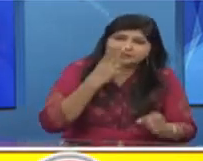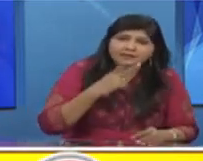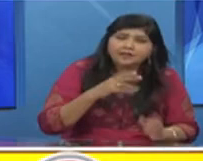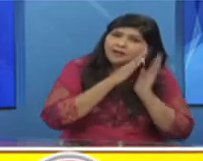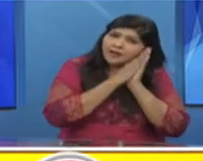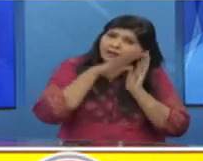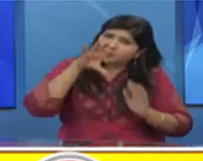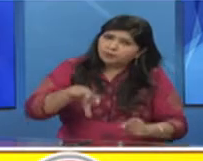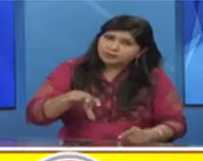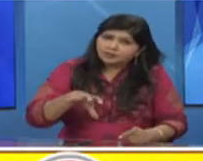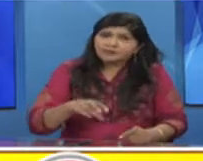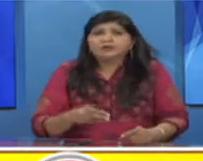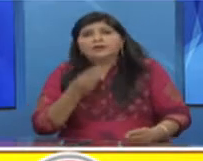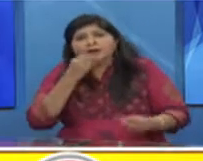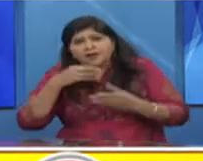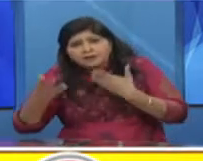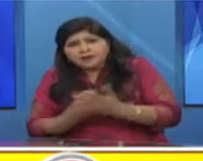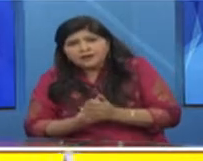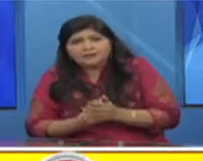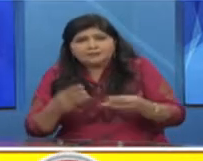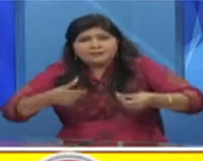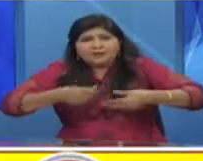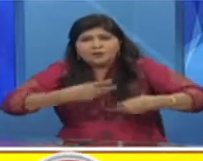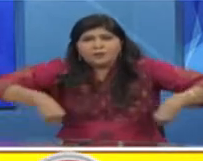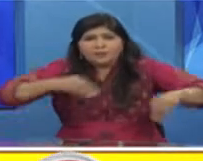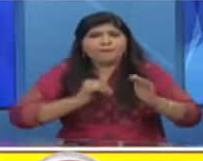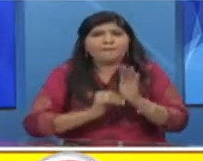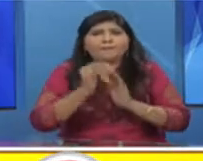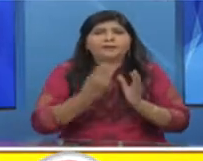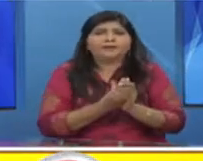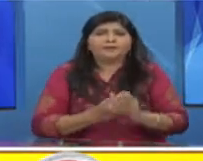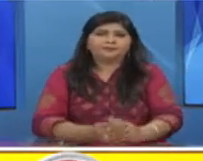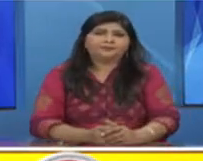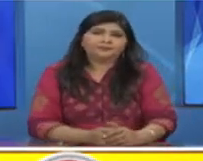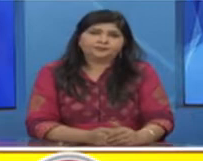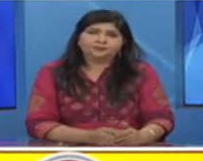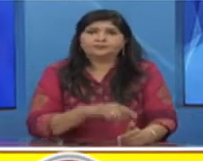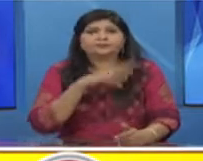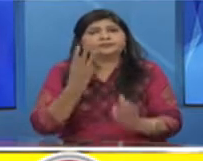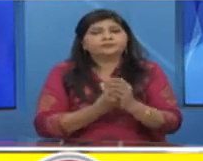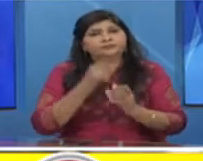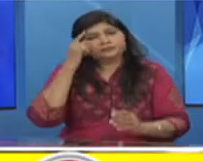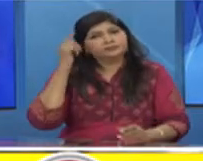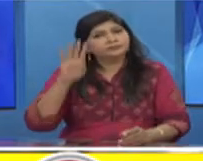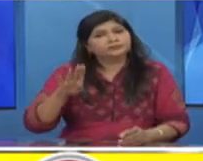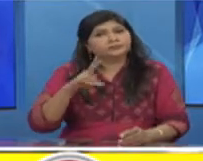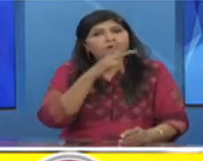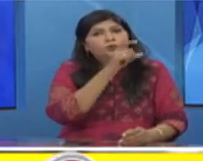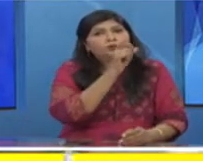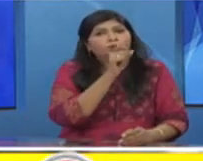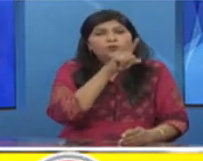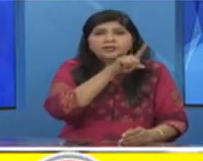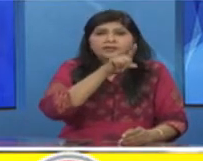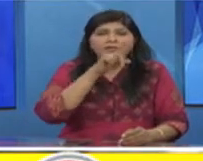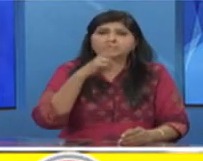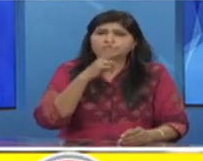को रुके। ये मेरा आग्रह तो बरकरार है ही है। साथियों, जैसा कि आप जानते हैं 2014 से हर